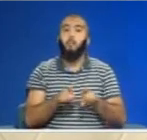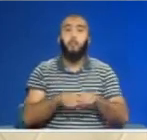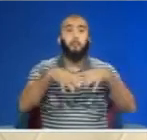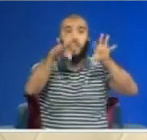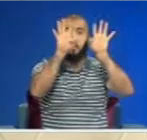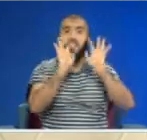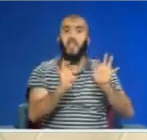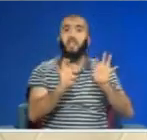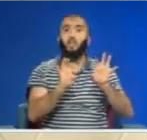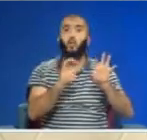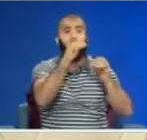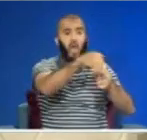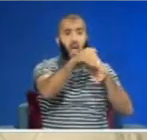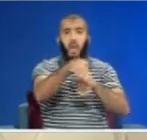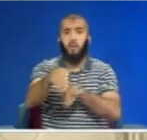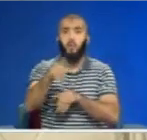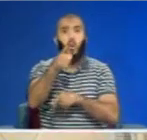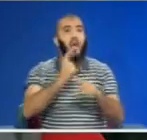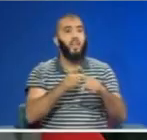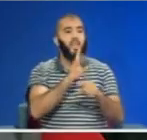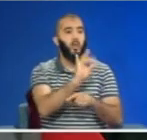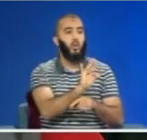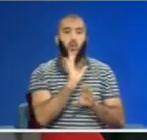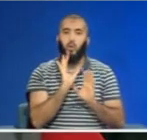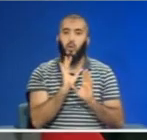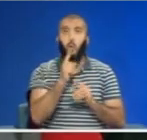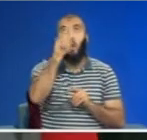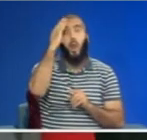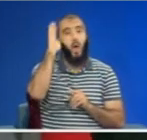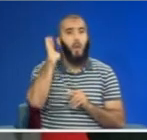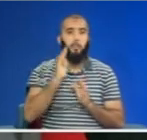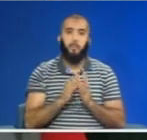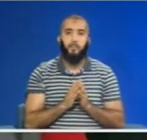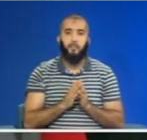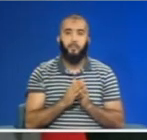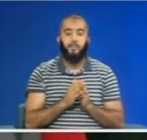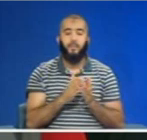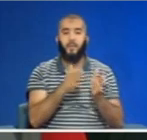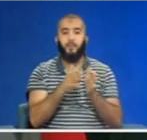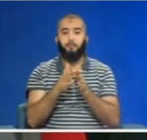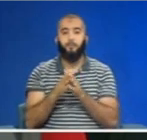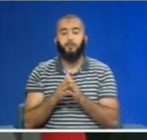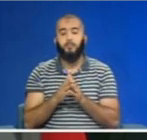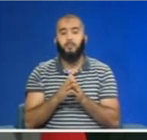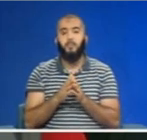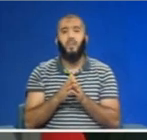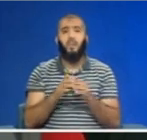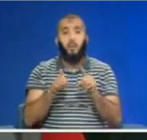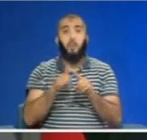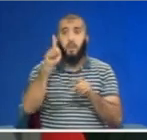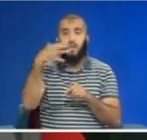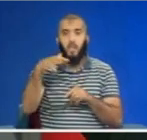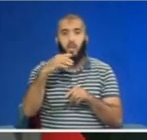الحر، نعم، يبقى ملك له. هذا هو. بارك الله فيك. وربما هي أيضا سألت